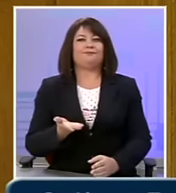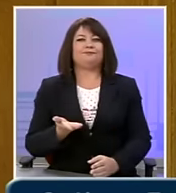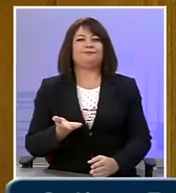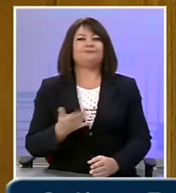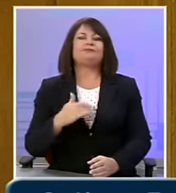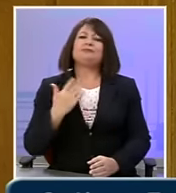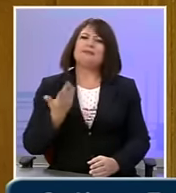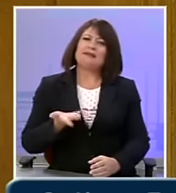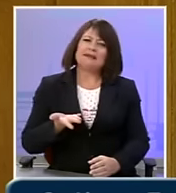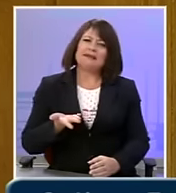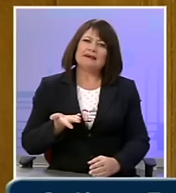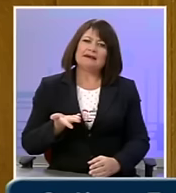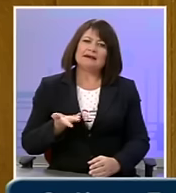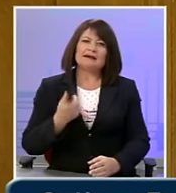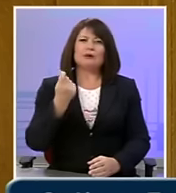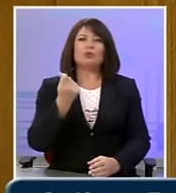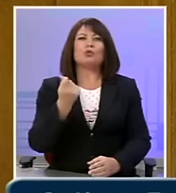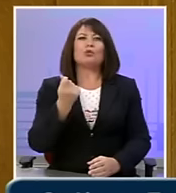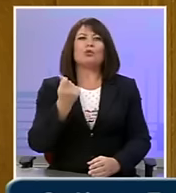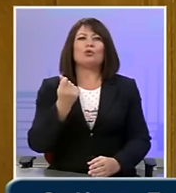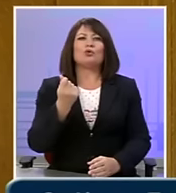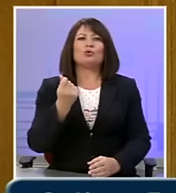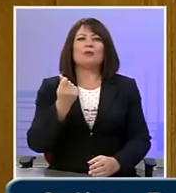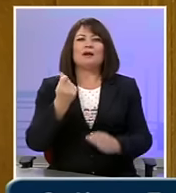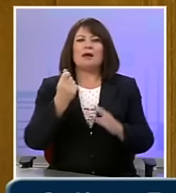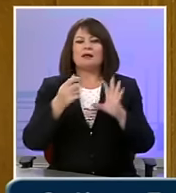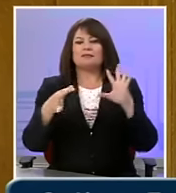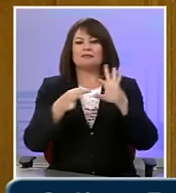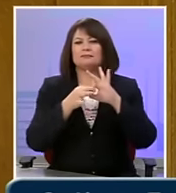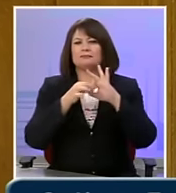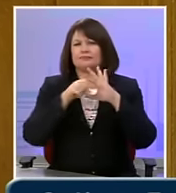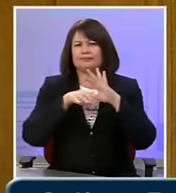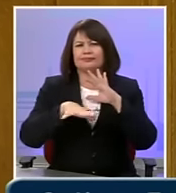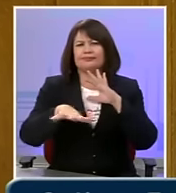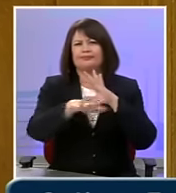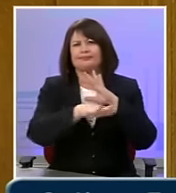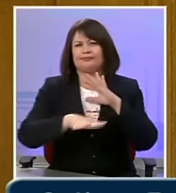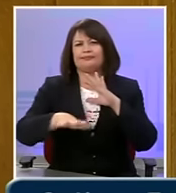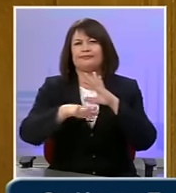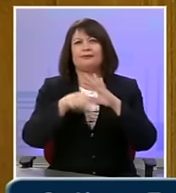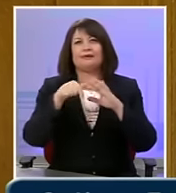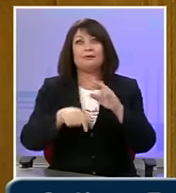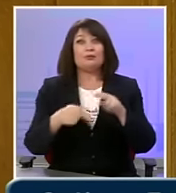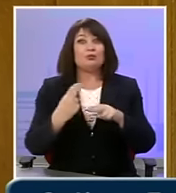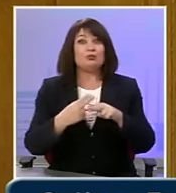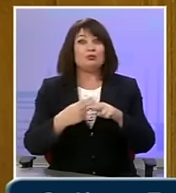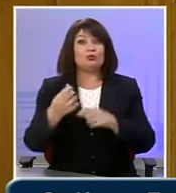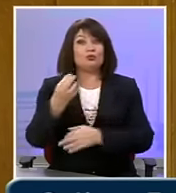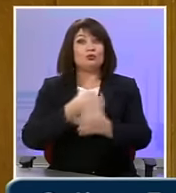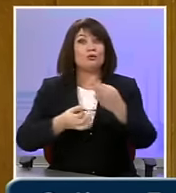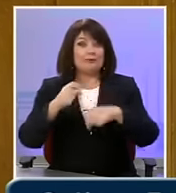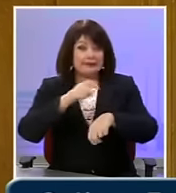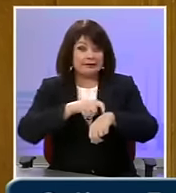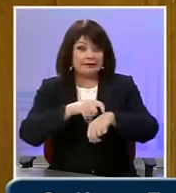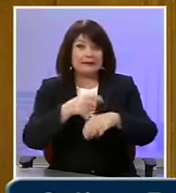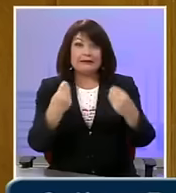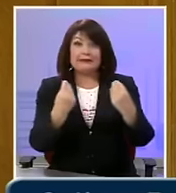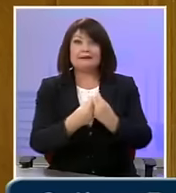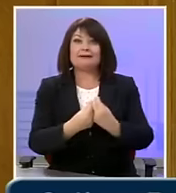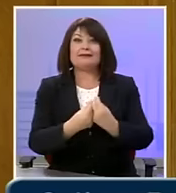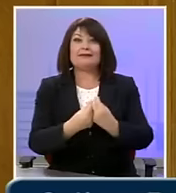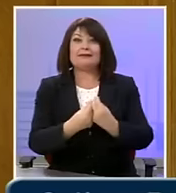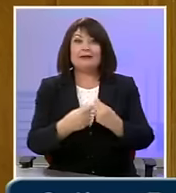να γίνει ένας οικονομικός δορυφόρος. Και αυτά τα λόγια είναι σήμερα καθοριστικά, επίκαιρα, τη στιγμή που παίρνω